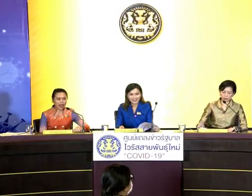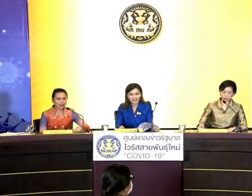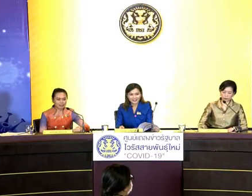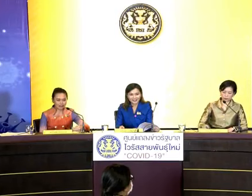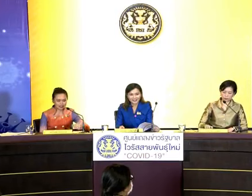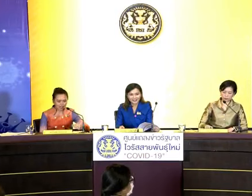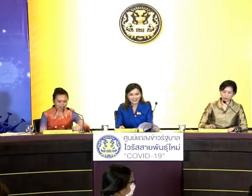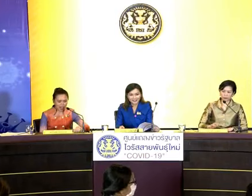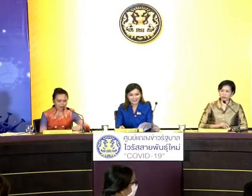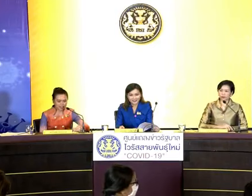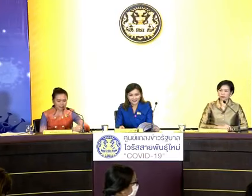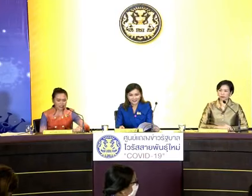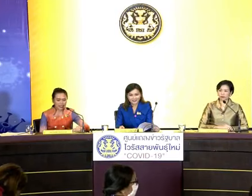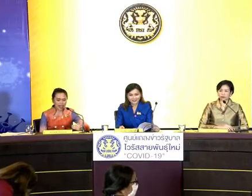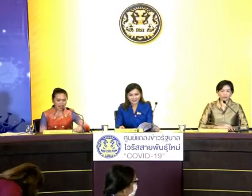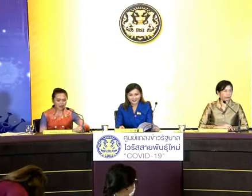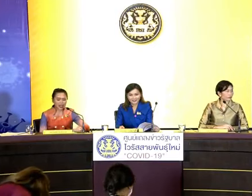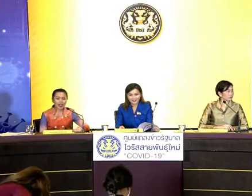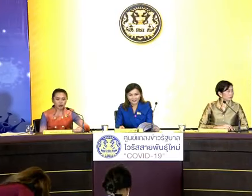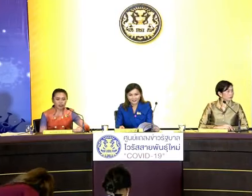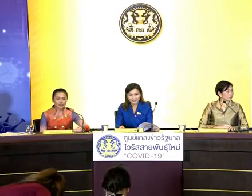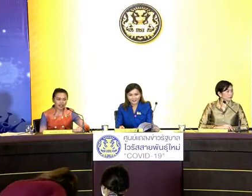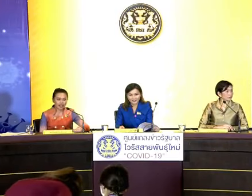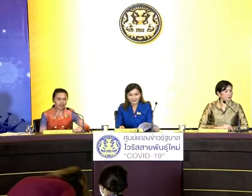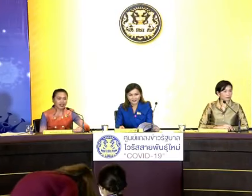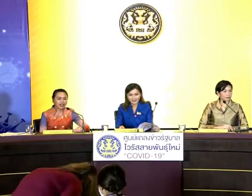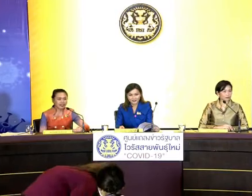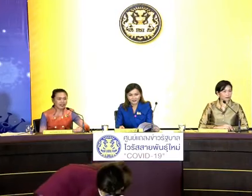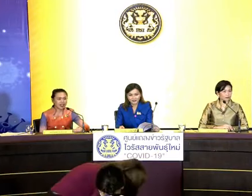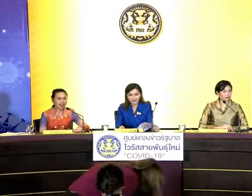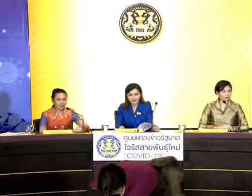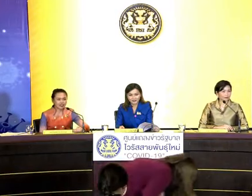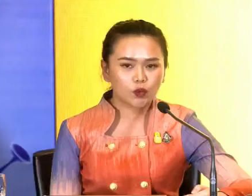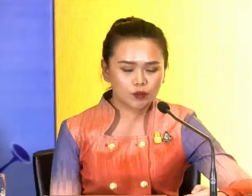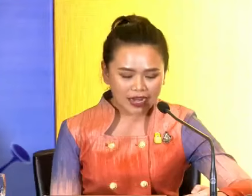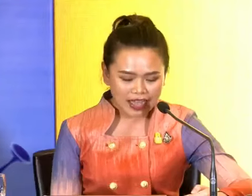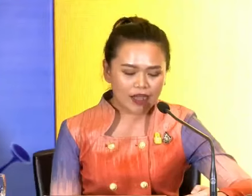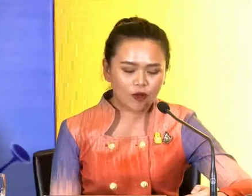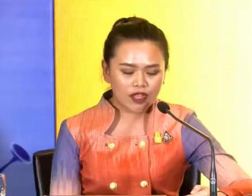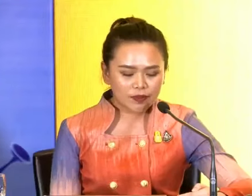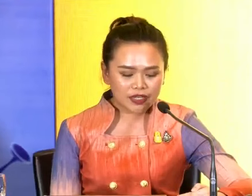พืชป่าห้ามชนิดนี้นะคะห้ามค้าโดยเด็ดขาดเนื่องจากใกล้